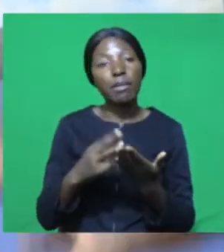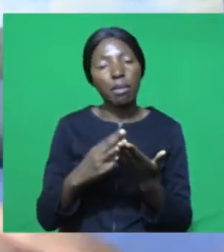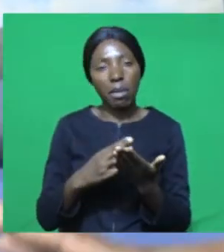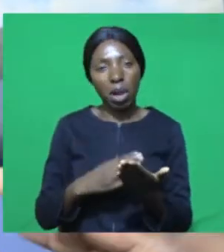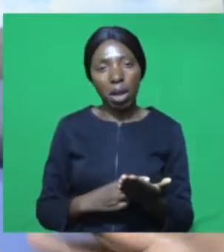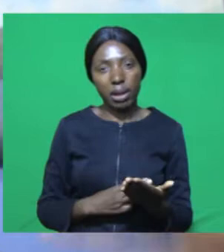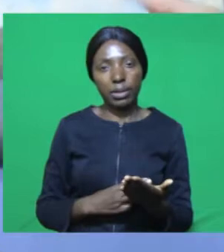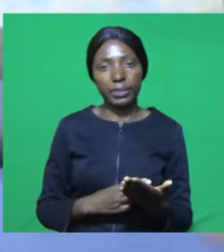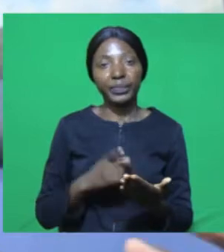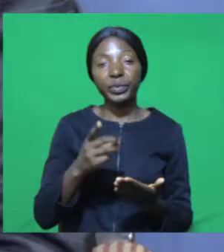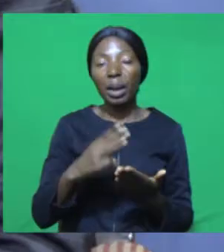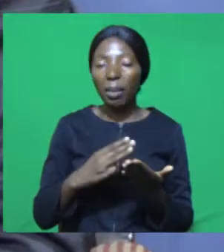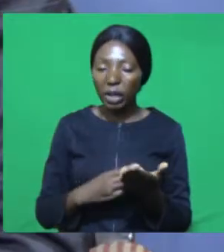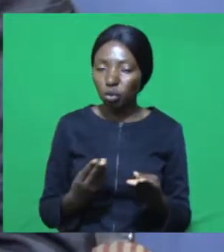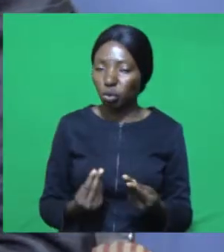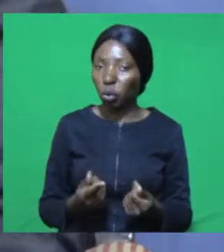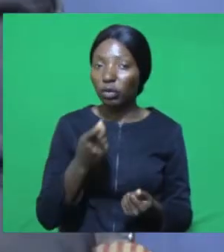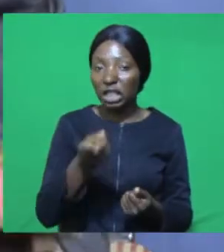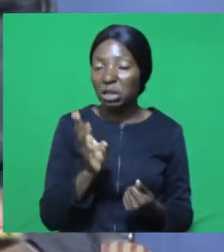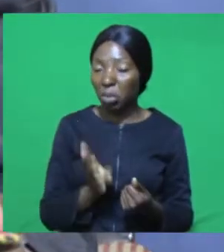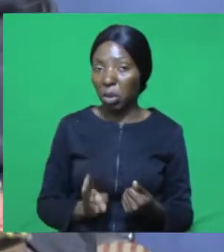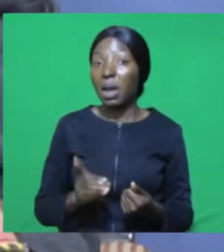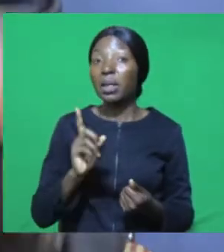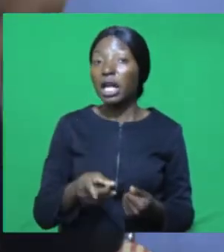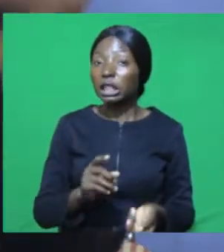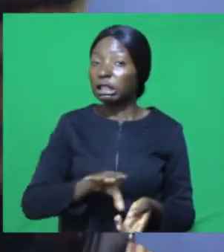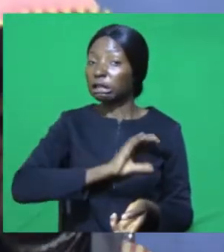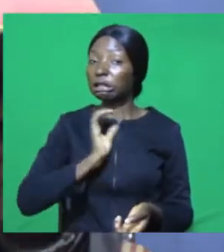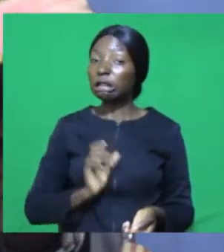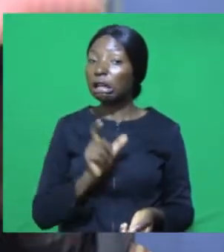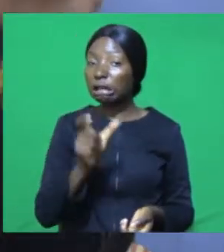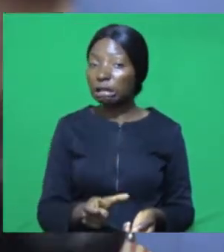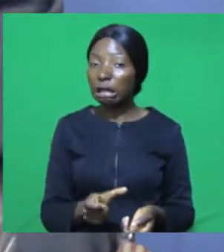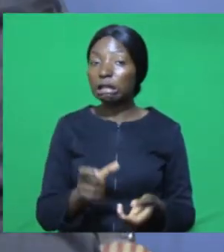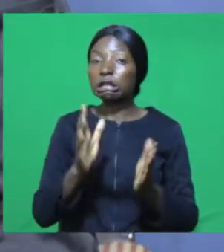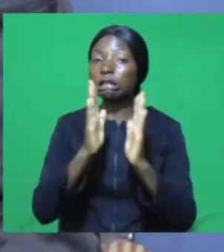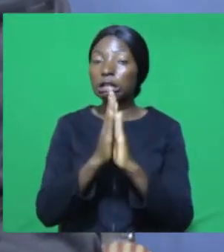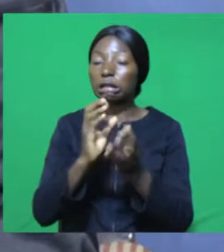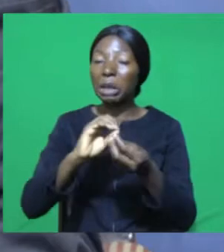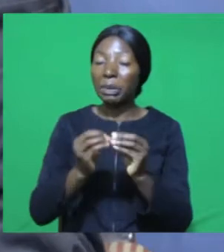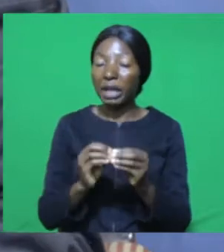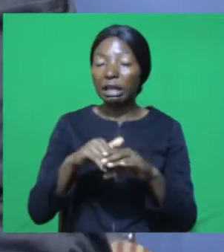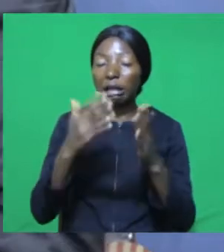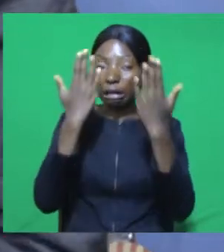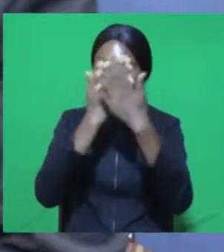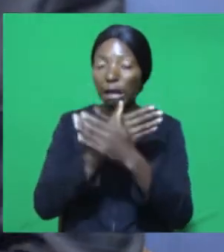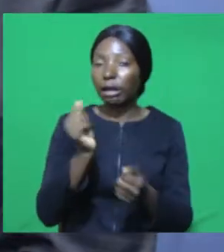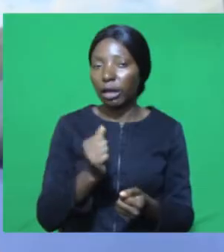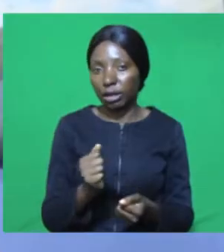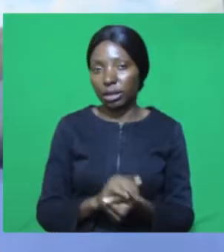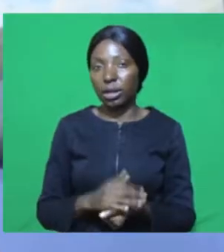urongwa huripo ndofunga hwekugadziridza dambudziko rakakonzerwa nethe Christian Church mumazuva ayo emadark